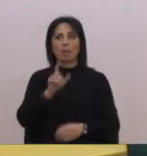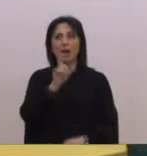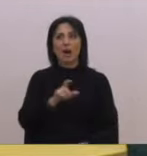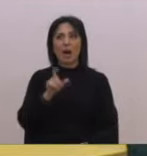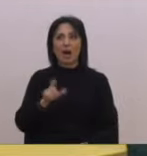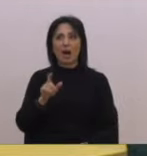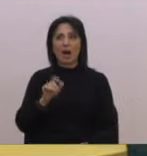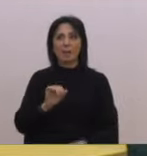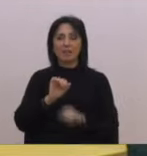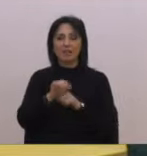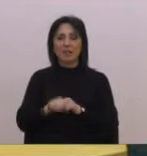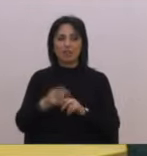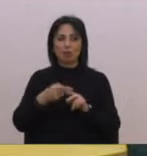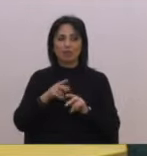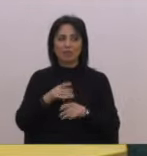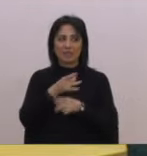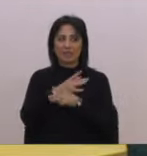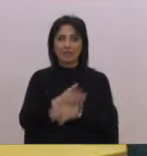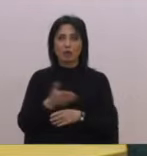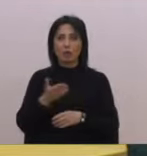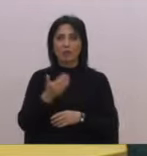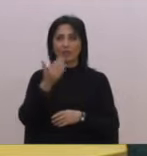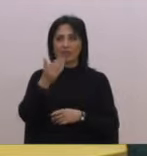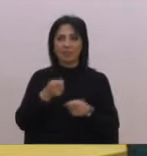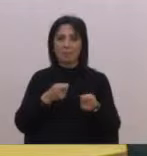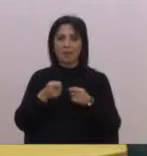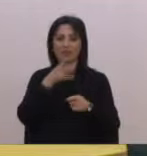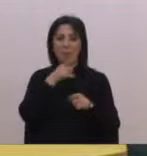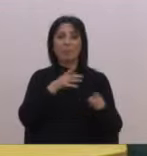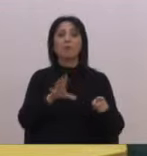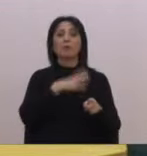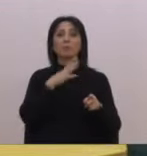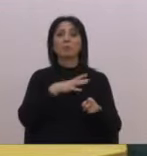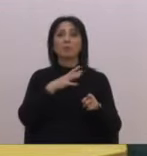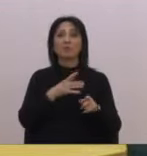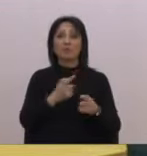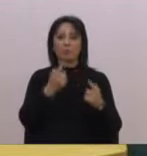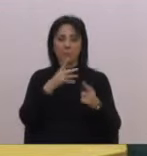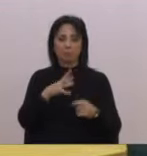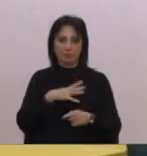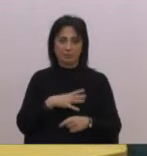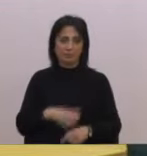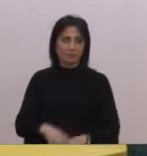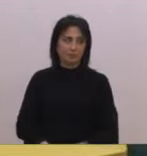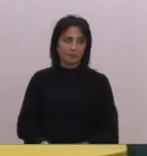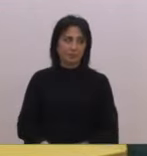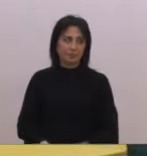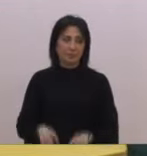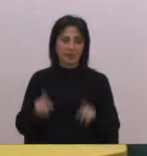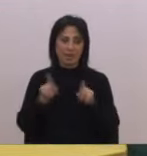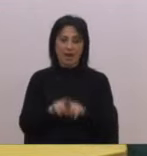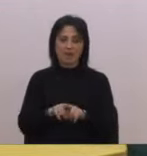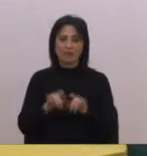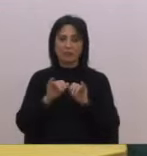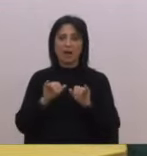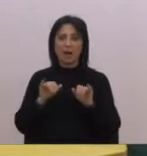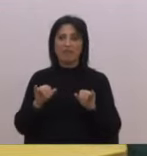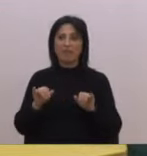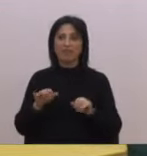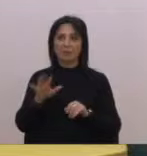ხალხმა დაძლიოს ის სიღარიბე, რომელიც თქვენი მართველობის პერიოდში გაუგონარ მასშტაბებს აღწევდა. ასევე